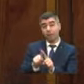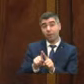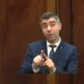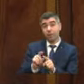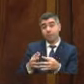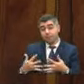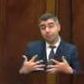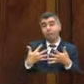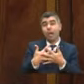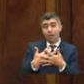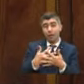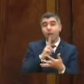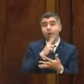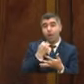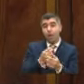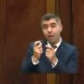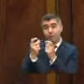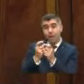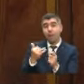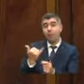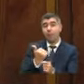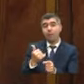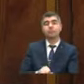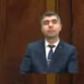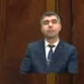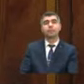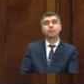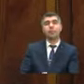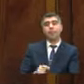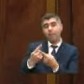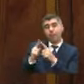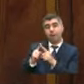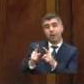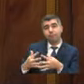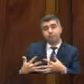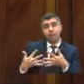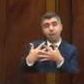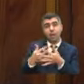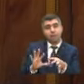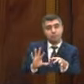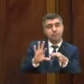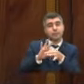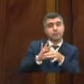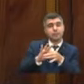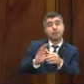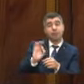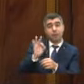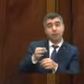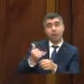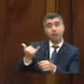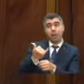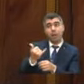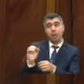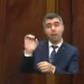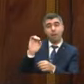شريك للحكومة وللدولة، تحفيز الاستثمار الخاص الوطني والأجنبي، هذا الشيء الحمد لله حققنا فيه أهداف مهمة تحدثنا